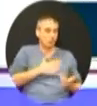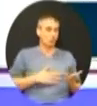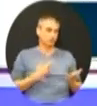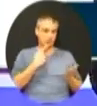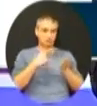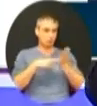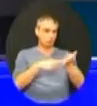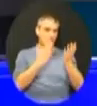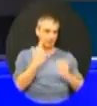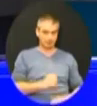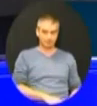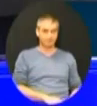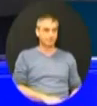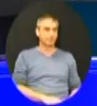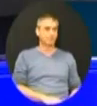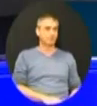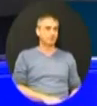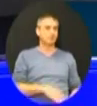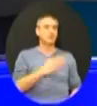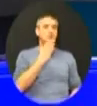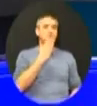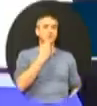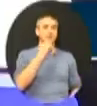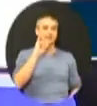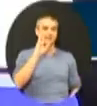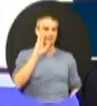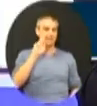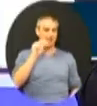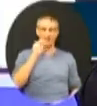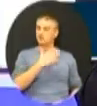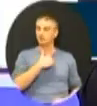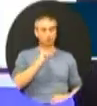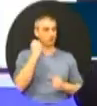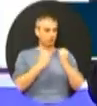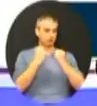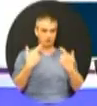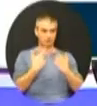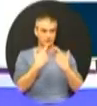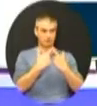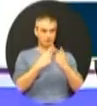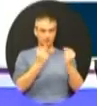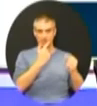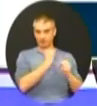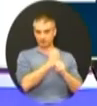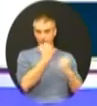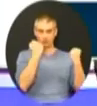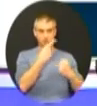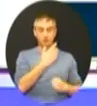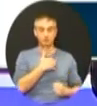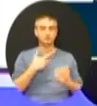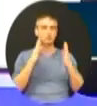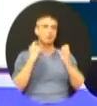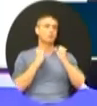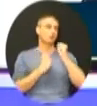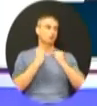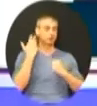בהם אני אתן לך דוגמה יהודה הישראלי יהודה הישראלי הוא הפצוע הקשה ביותר המערכה בצו קיטן נפצע כל